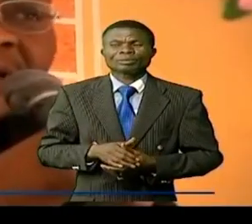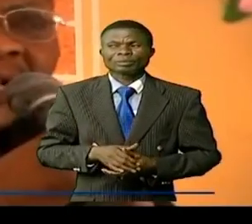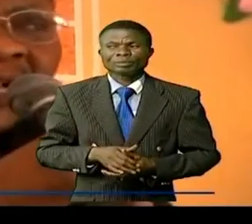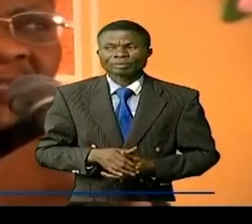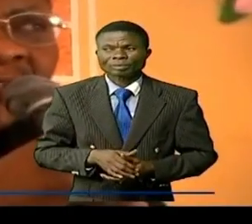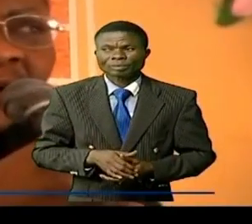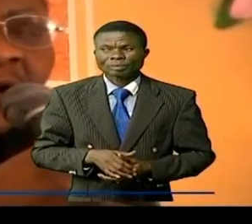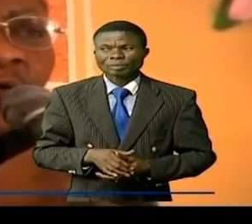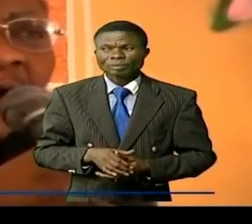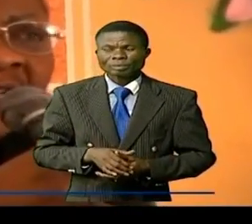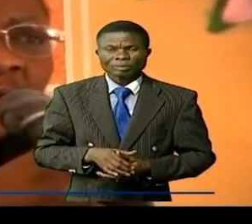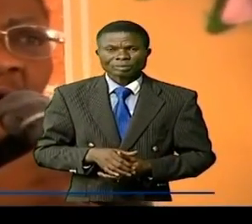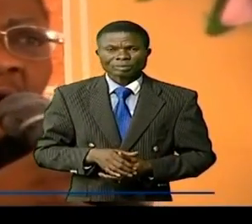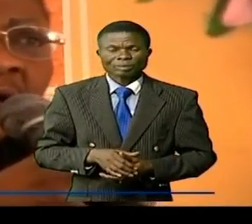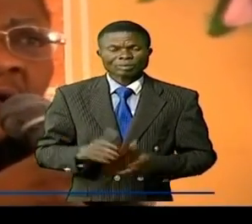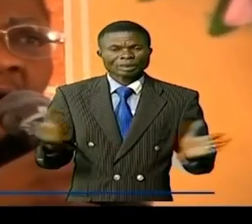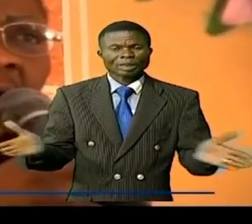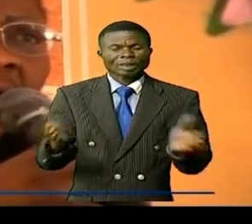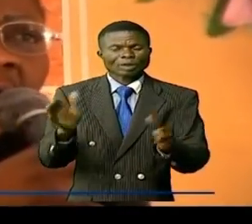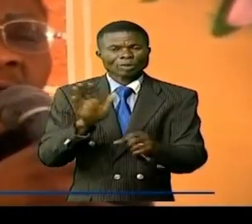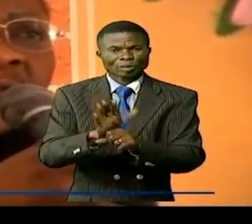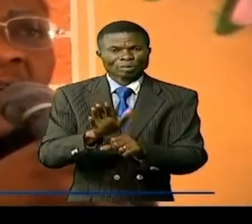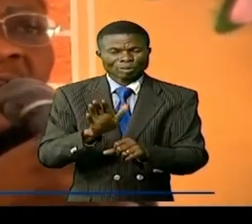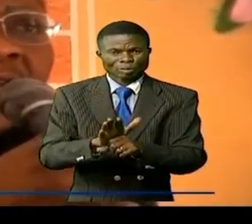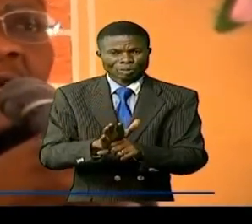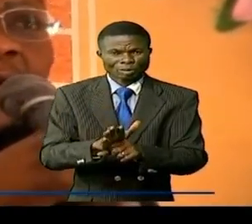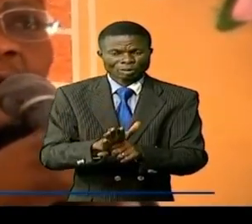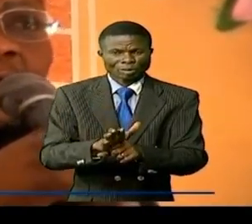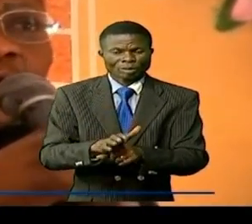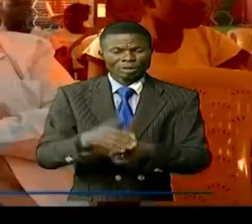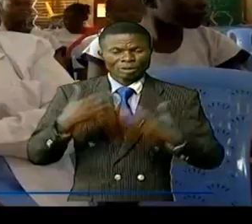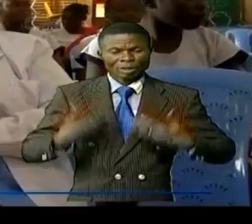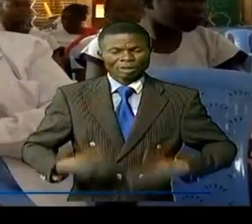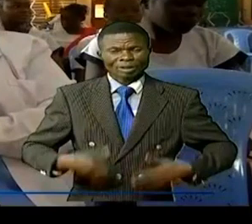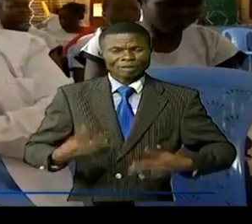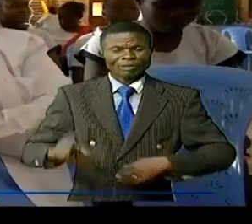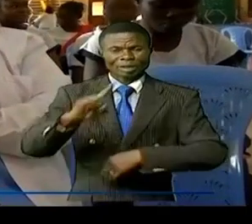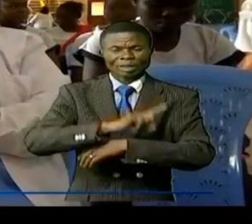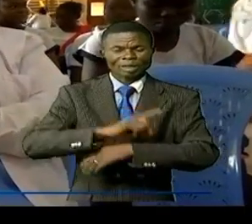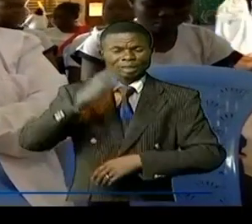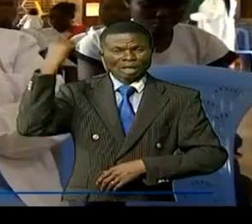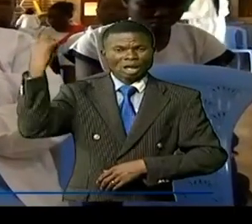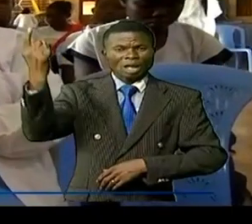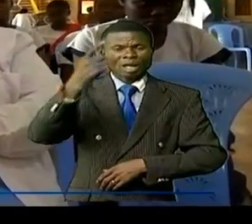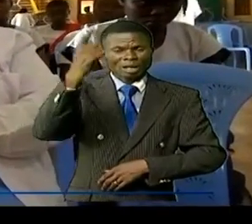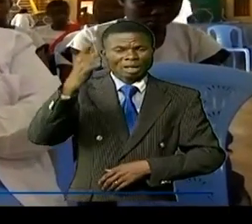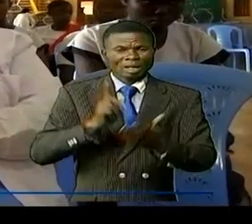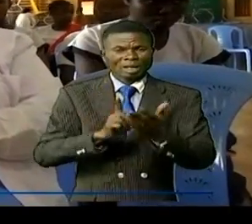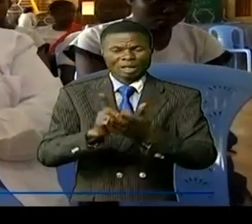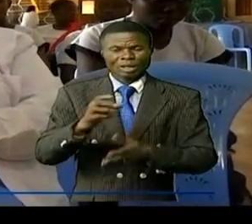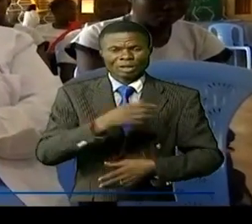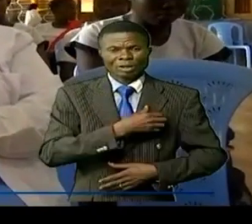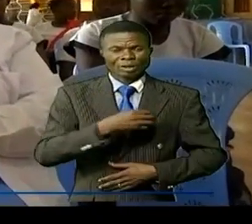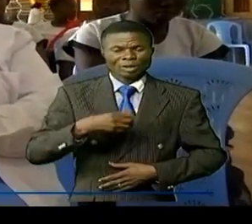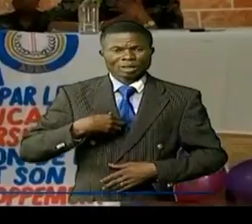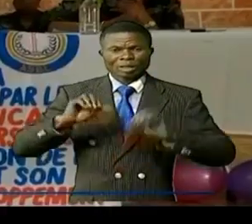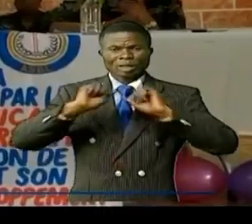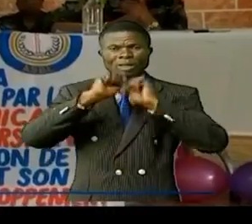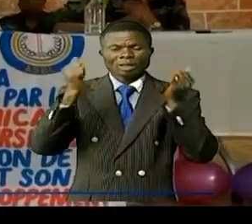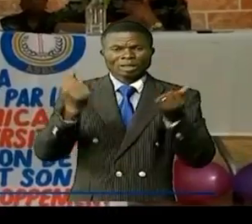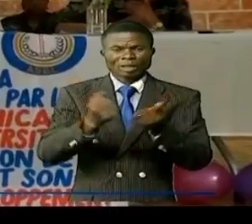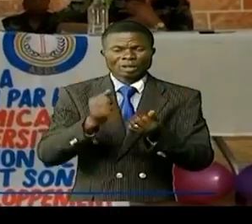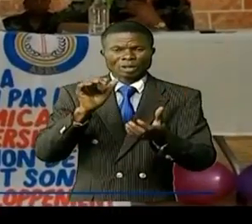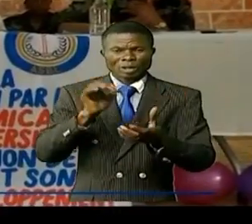grand message, c'est l'encouragement. Dans le cadre de la célébration de la Journée internationale des droits de la femme, l'association de médecins